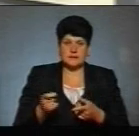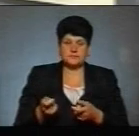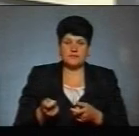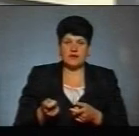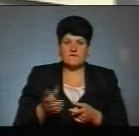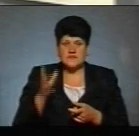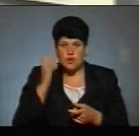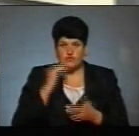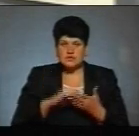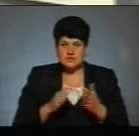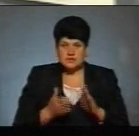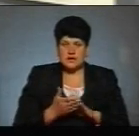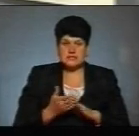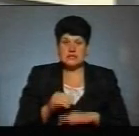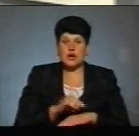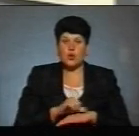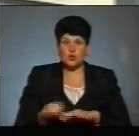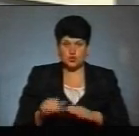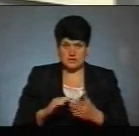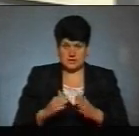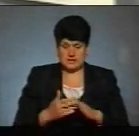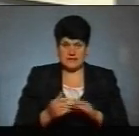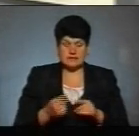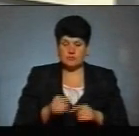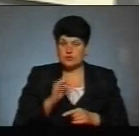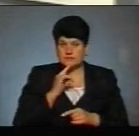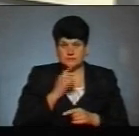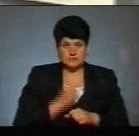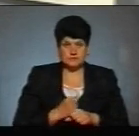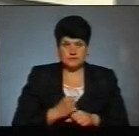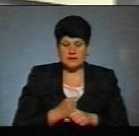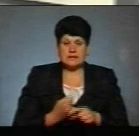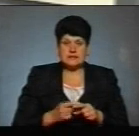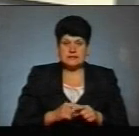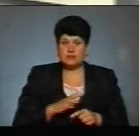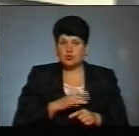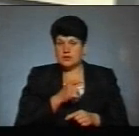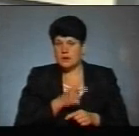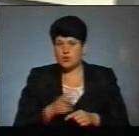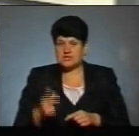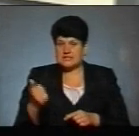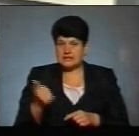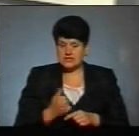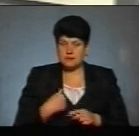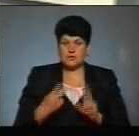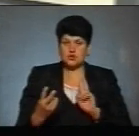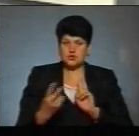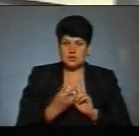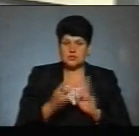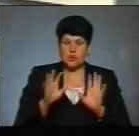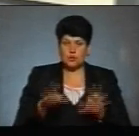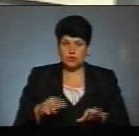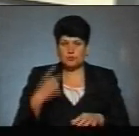враховуючи ситуацію, яка зараз на кордоні, взагалі нереально було це все зробити. Це було на протязі тижня часу, ми зустрілися з головою